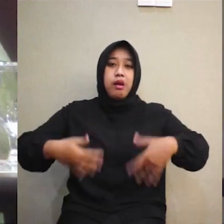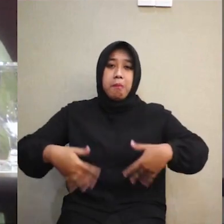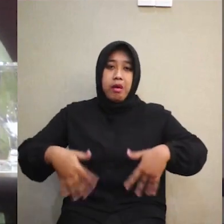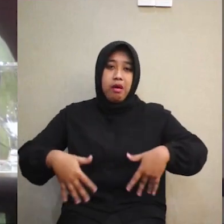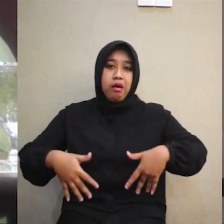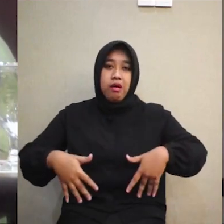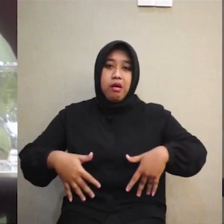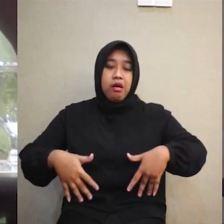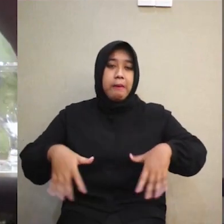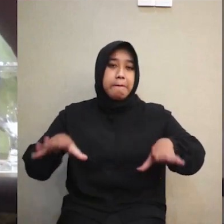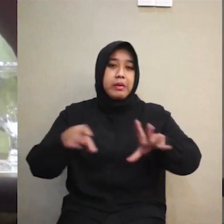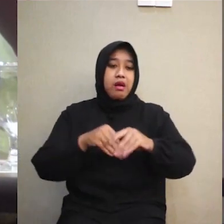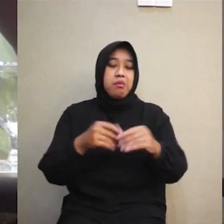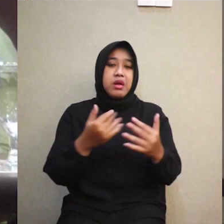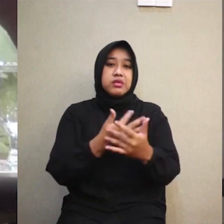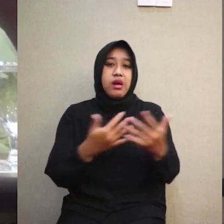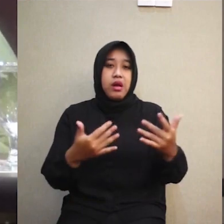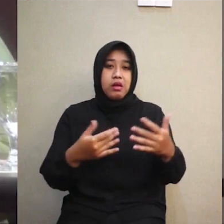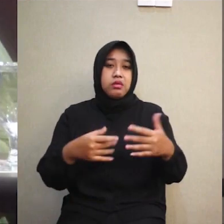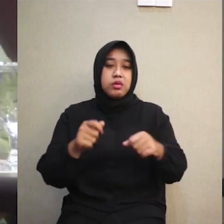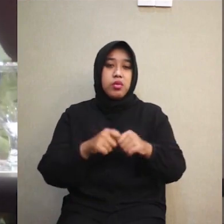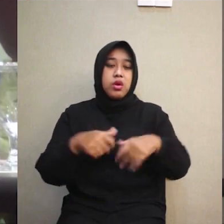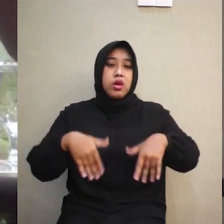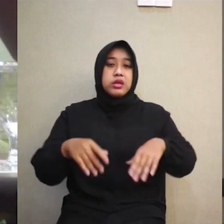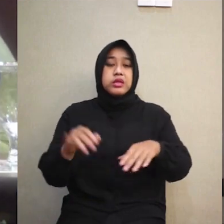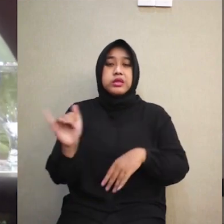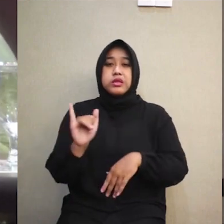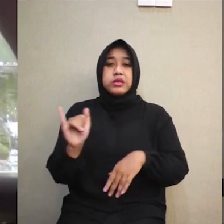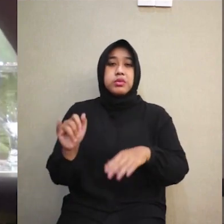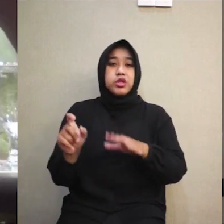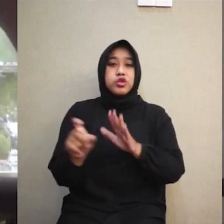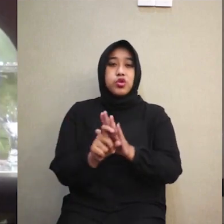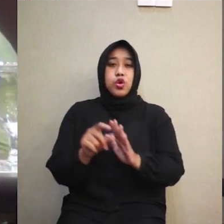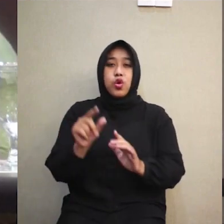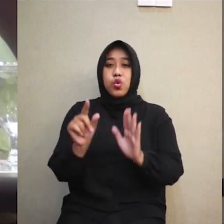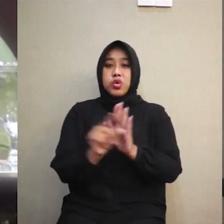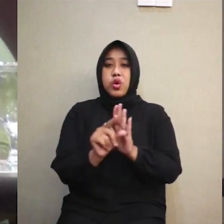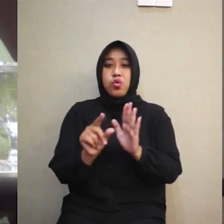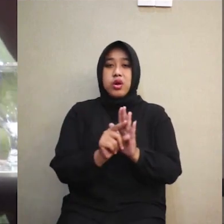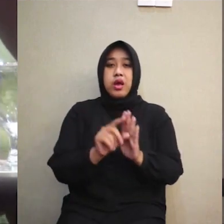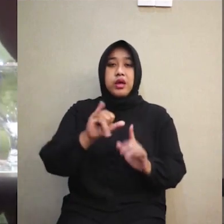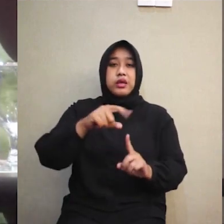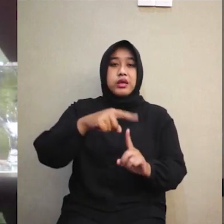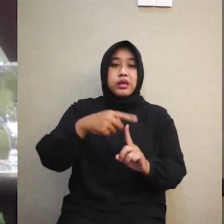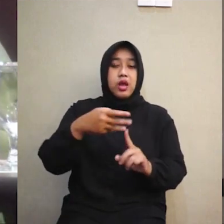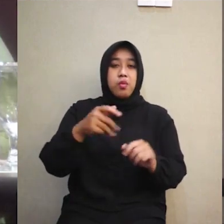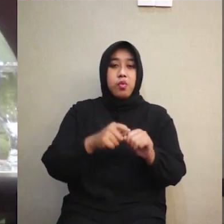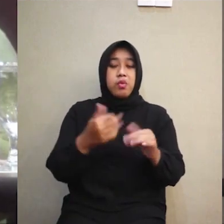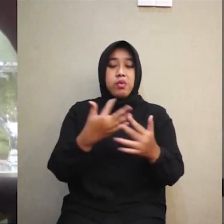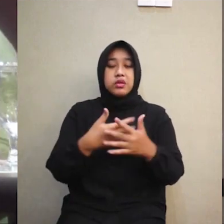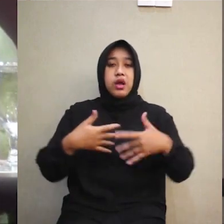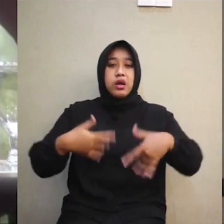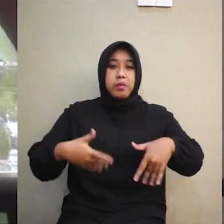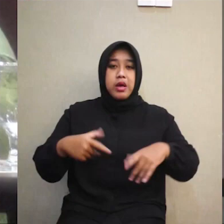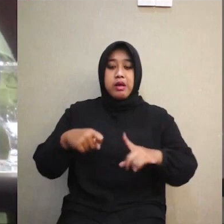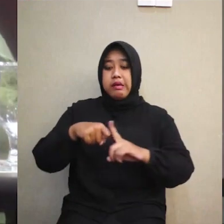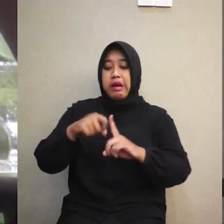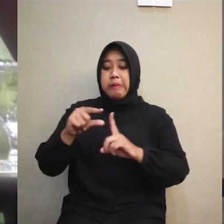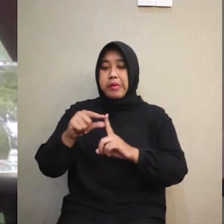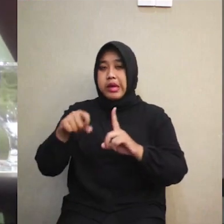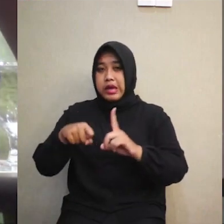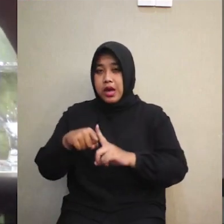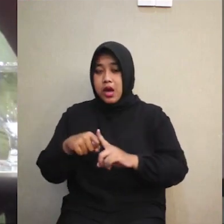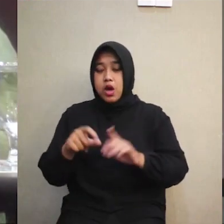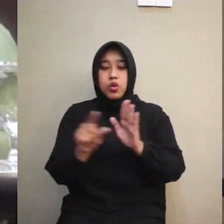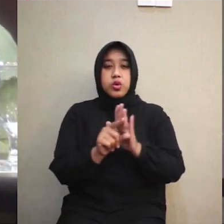peran masyarakat seperti uu ite itu ya itu melemahkan kemudian UK kemudian undang-undang